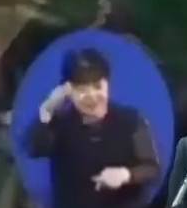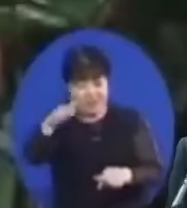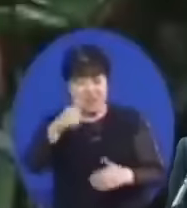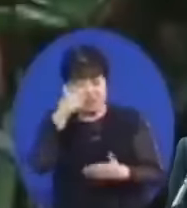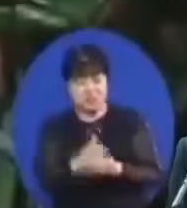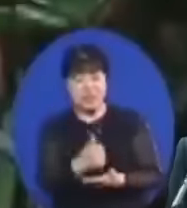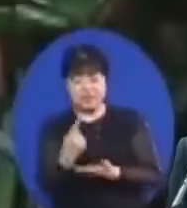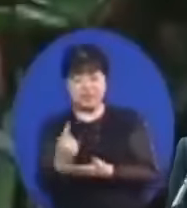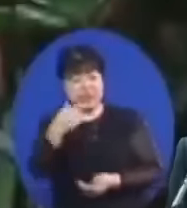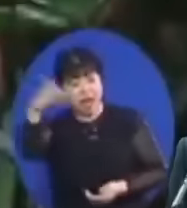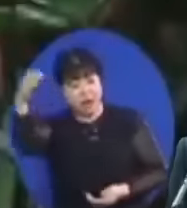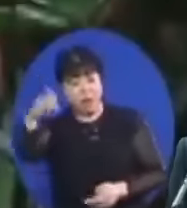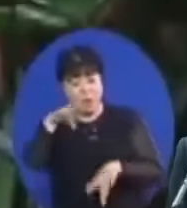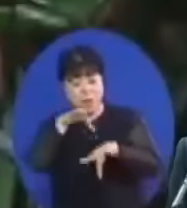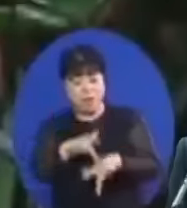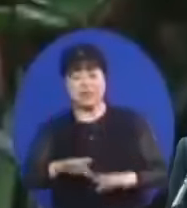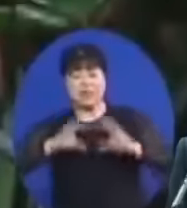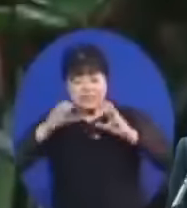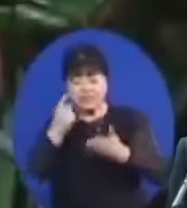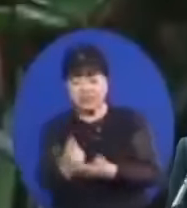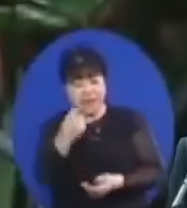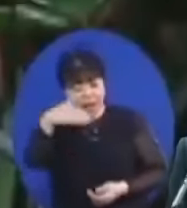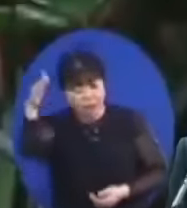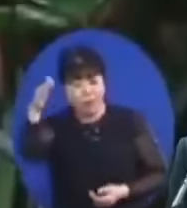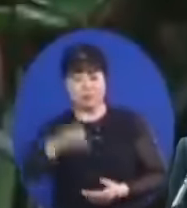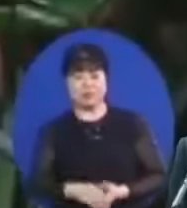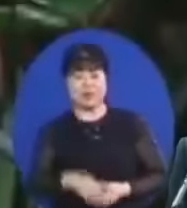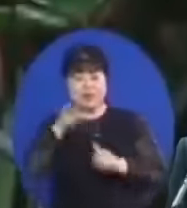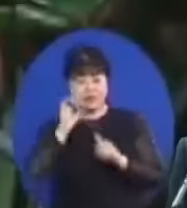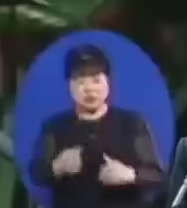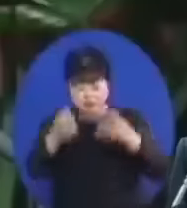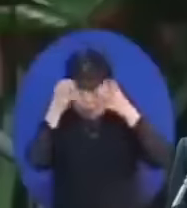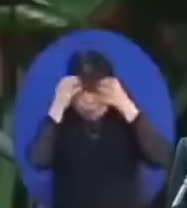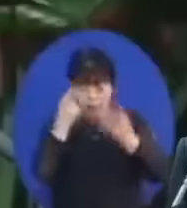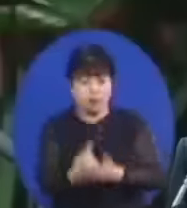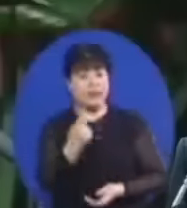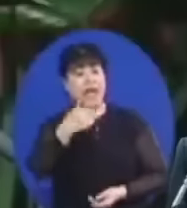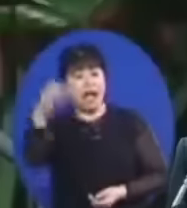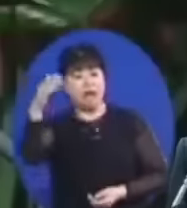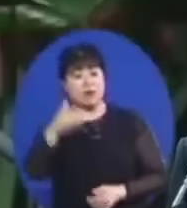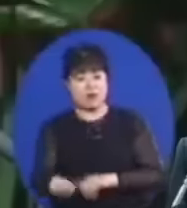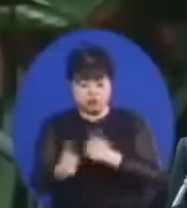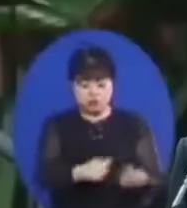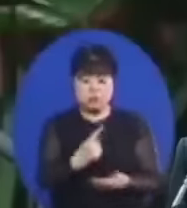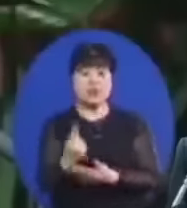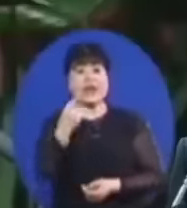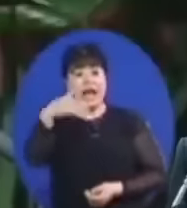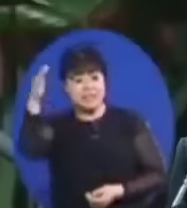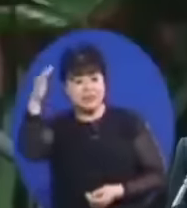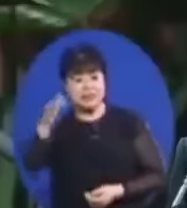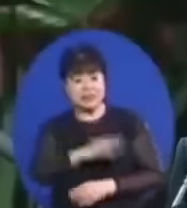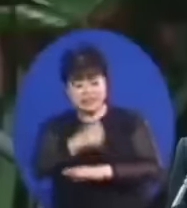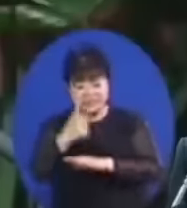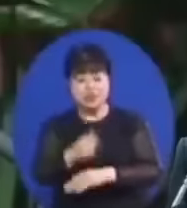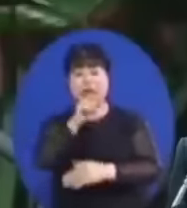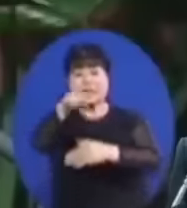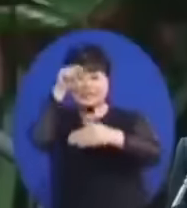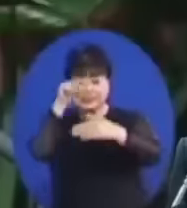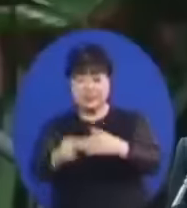떠나고 마귀와 세상을 떠나고 저주와 고통을 떠나고 죽음을 떠나서 그리스도